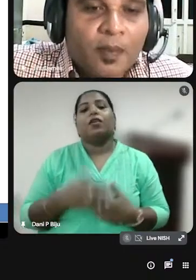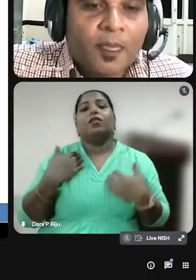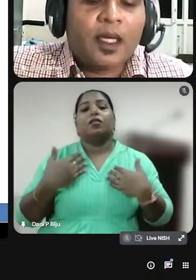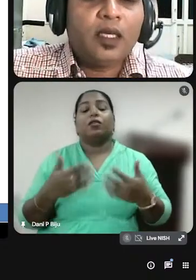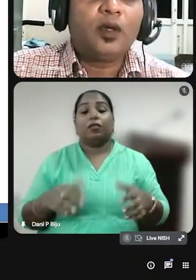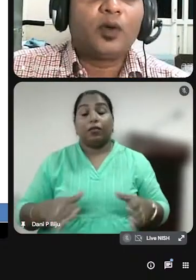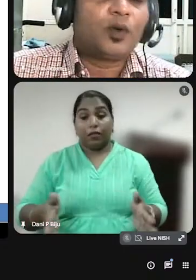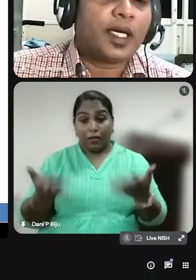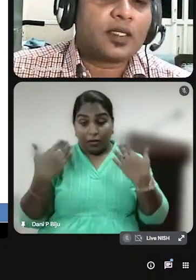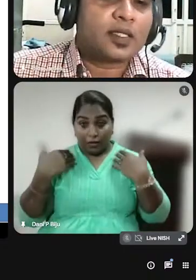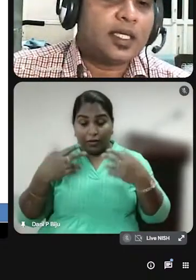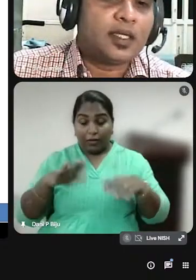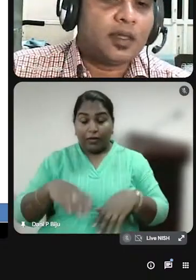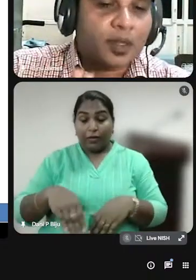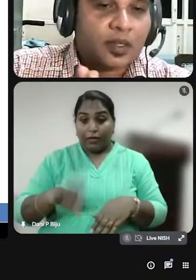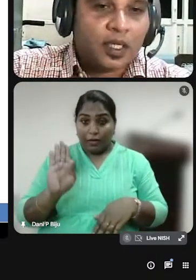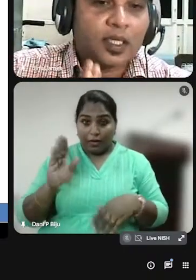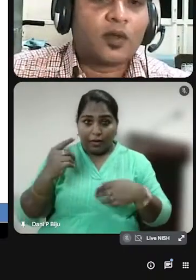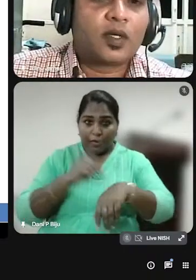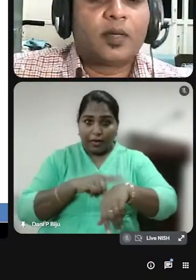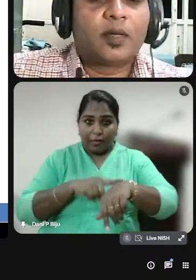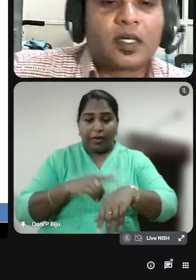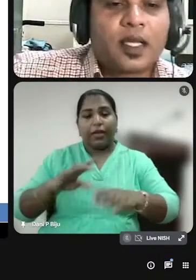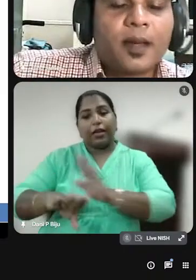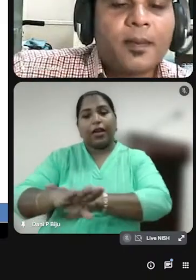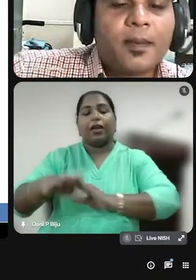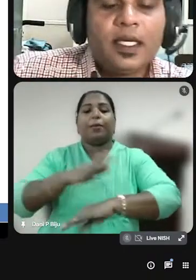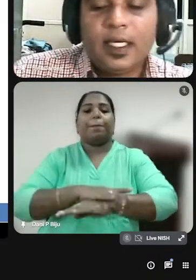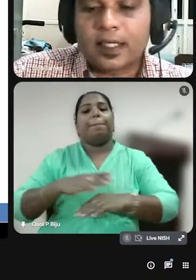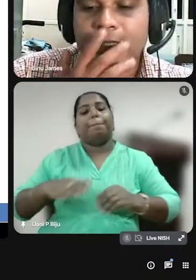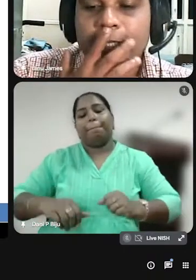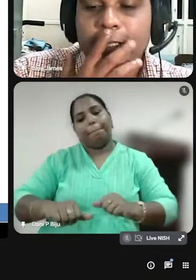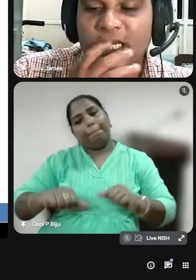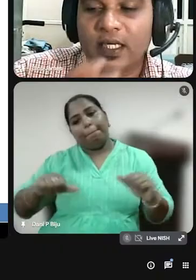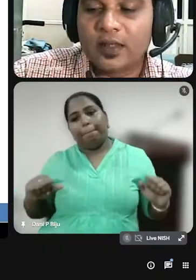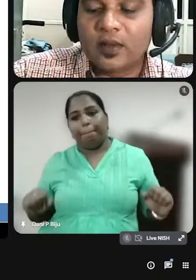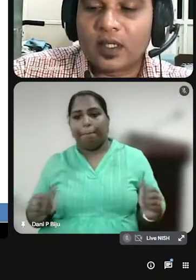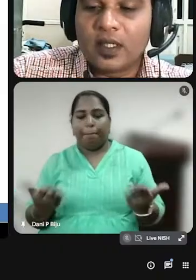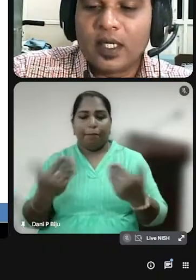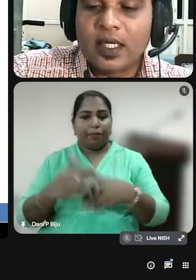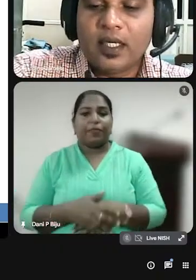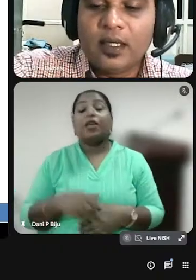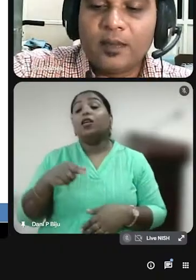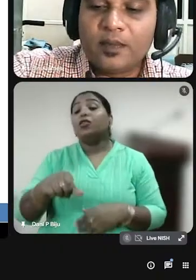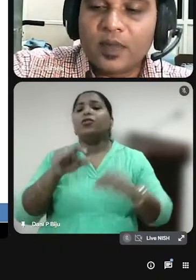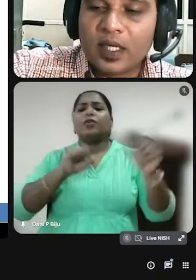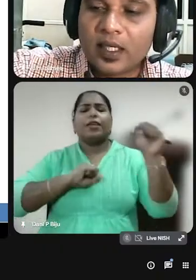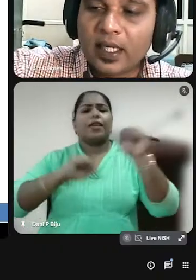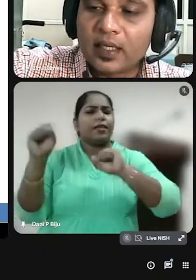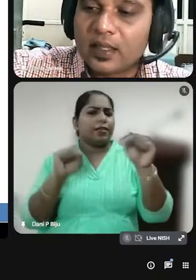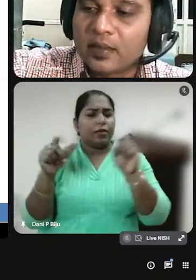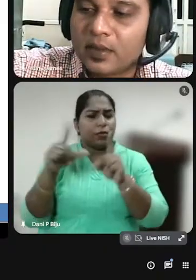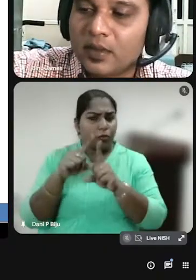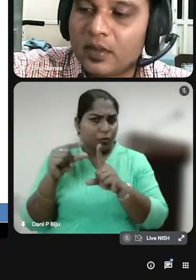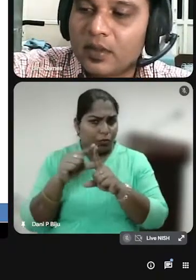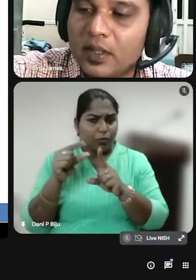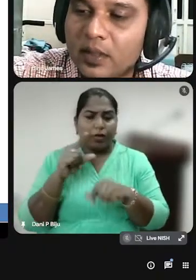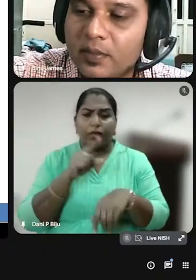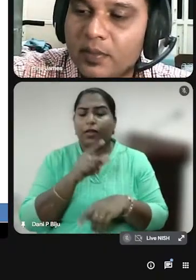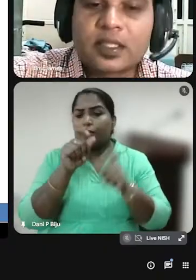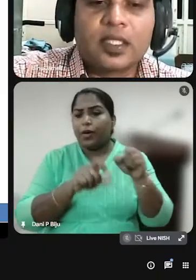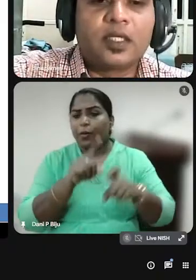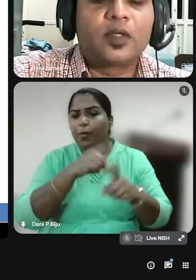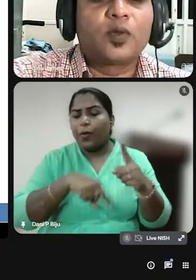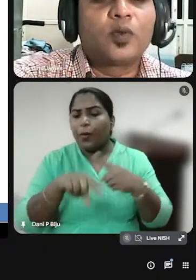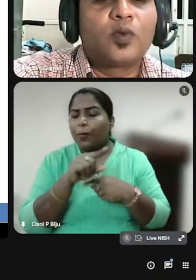കൊണ്ടുപോകും. ഈ ഒരു എക്സസൈസിന്റെ പ്രത്യേകം കൂടെ ഞാൻ പറഞ്ഞുതരാം. ഈ എക്സസൈസ് ചെയ്യുന്നവർക്ക് ഞാൻ നേരത്തെ